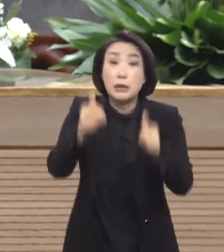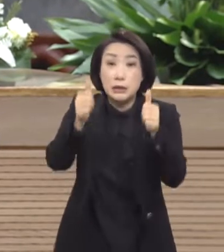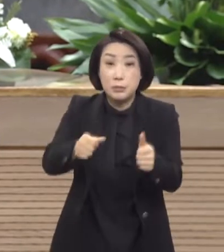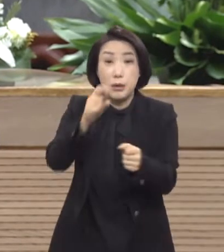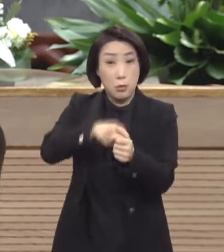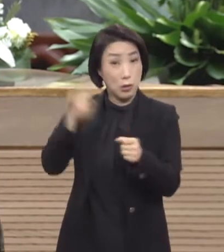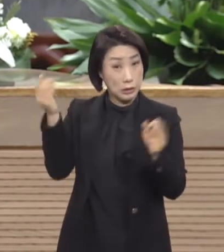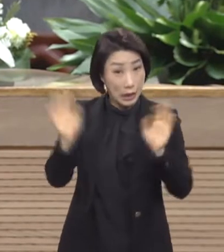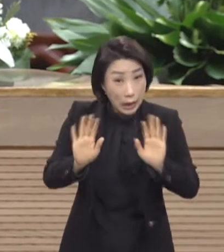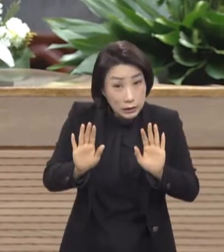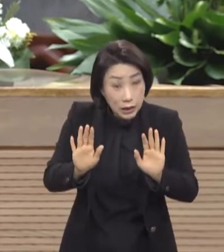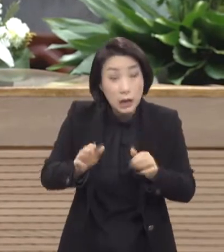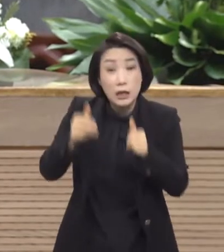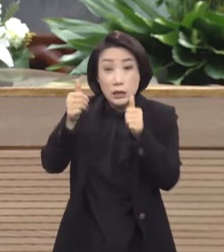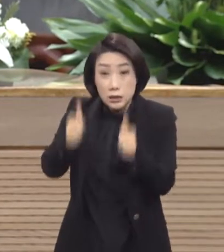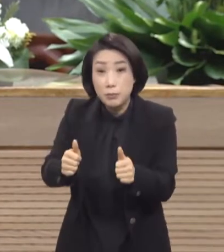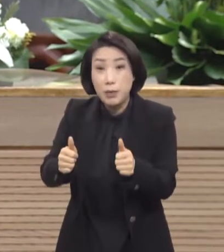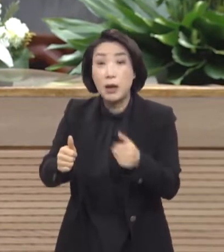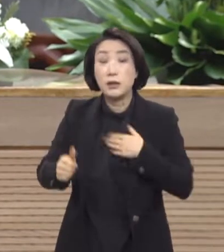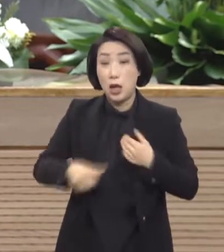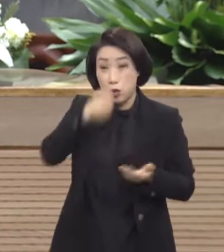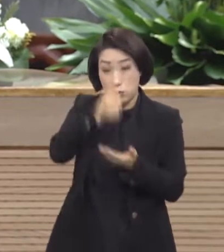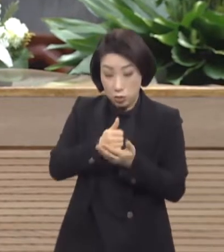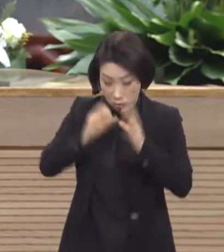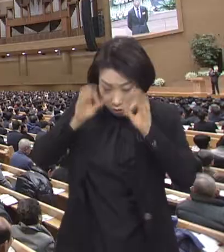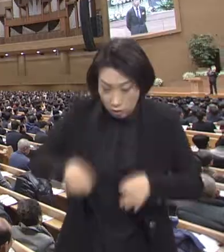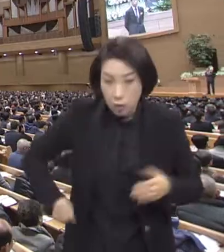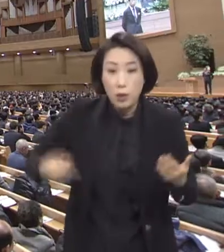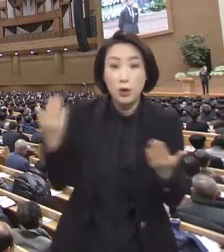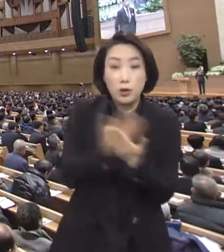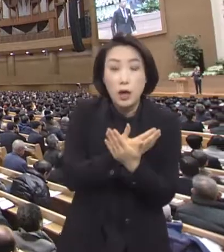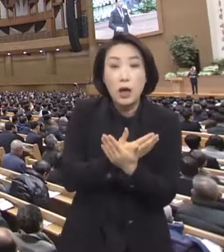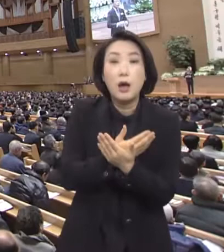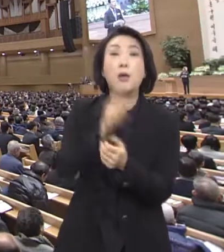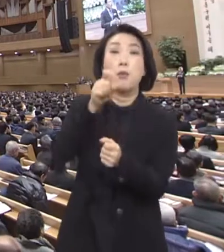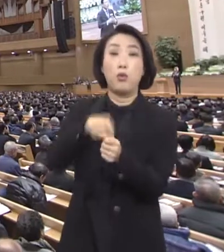심판하려고 하는 것이 아니라 심판받을 죄를 회개시켜서